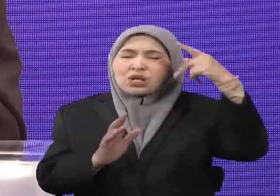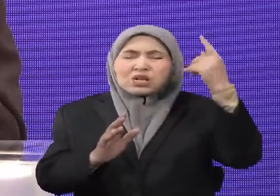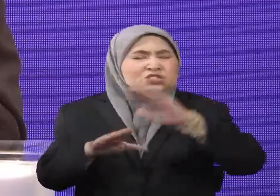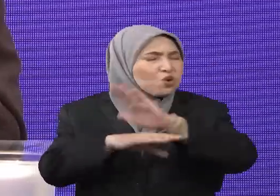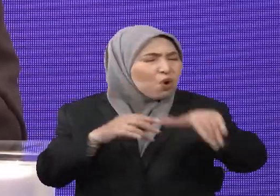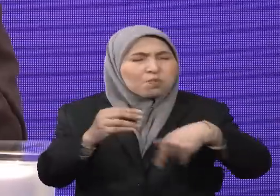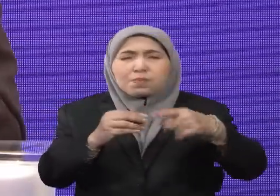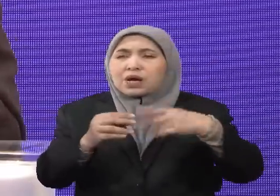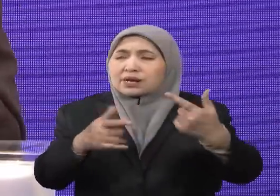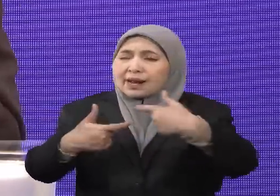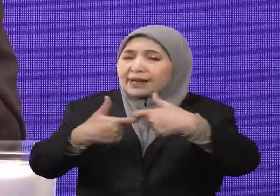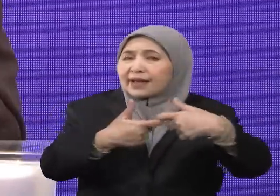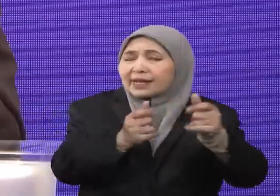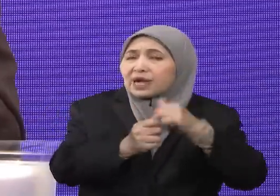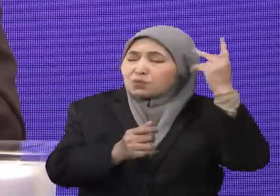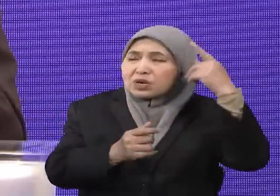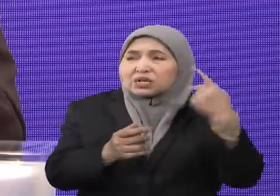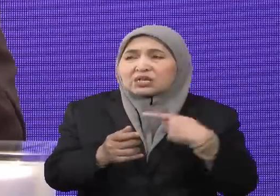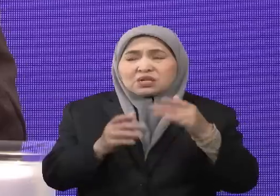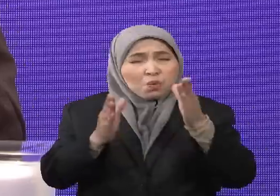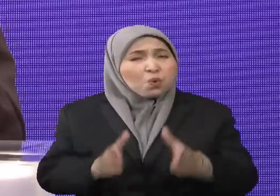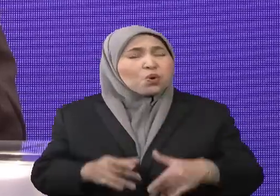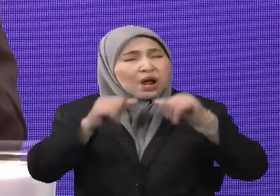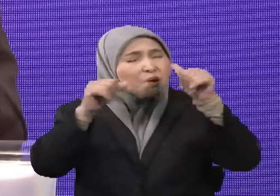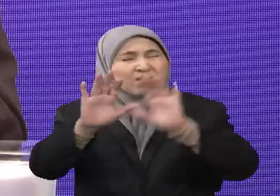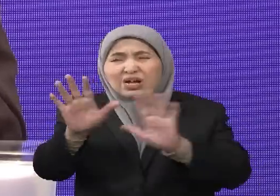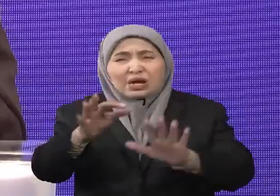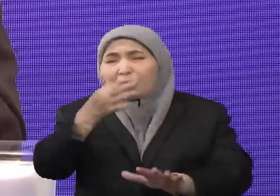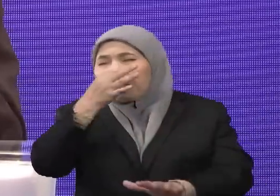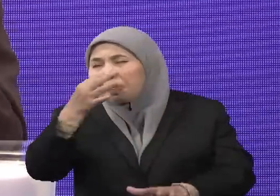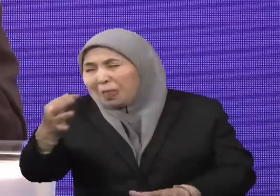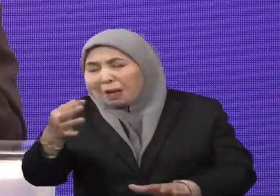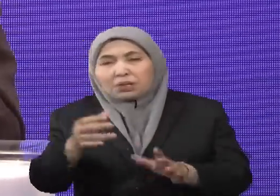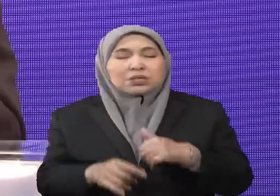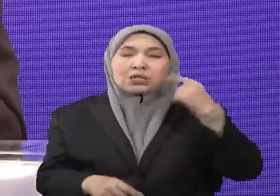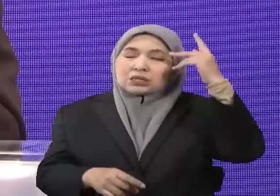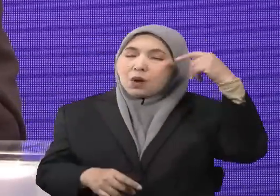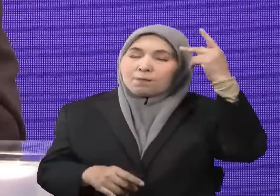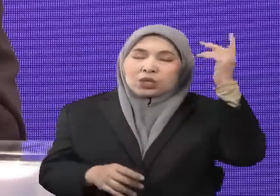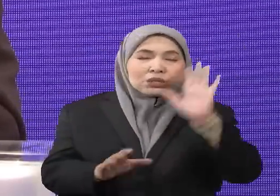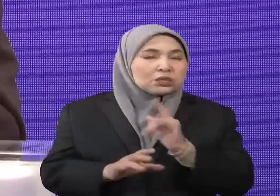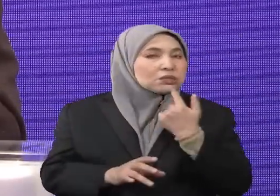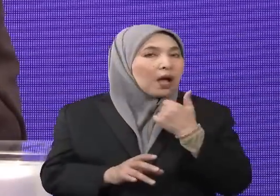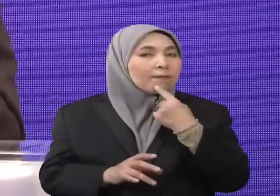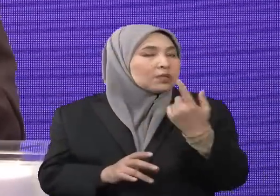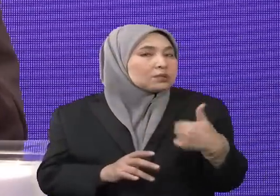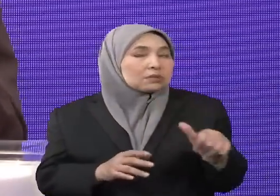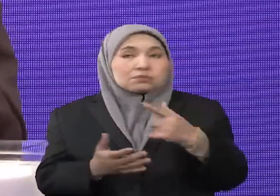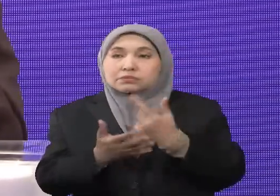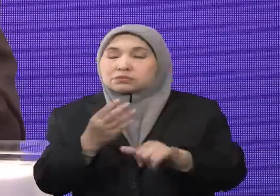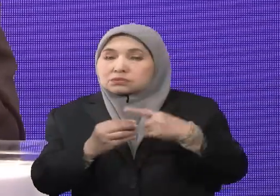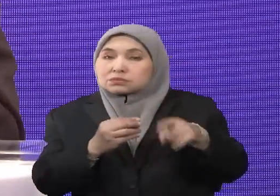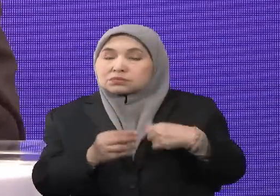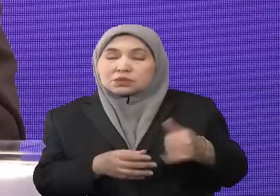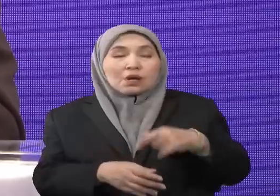politik jadi karena kita sebagai orang jangan terlalu terpengaruh dengan isu politik Sape saja yang menyatakan namun itu benar dengan